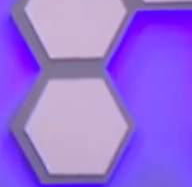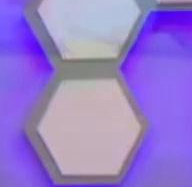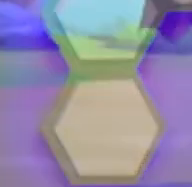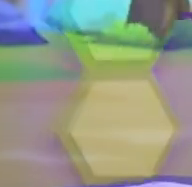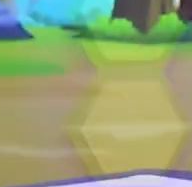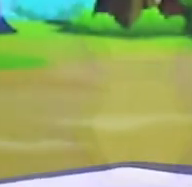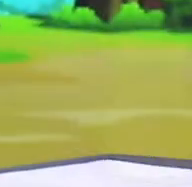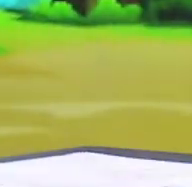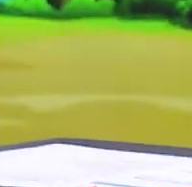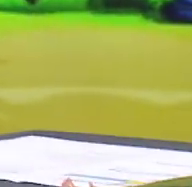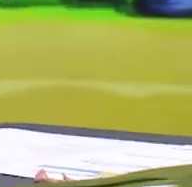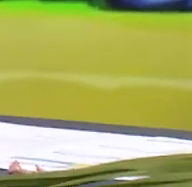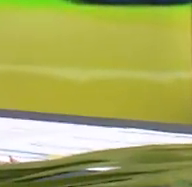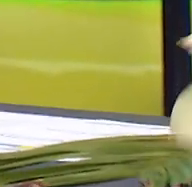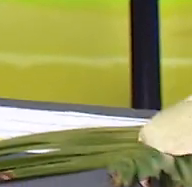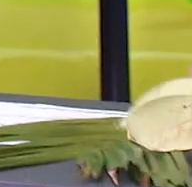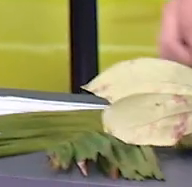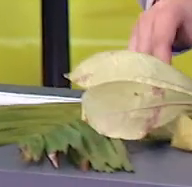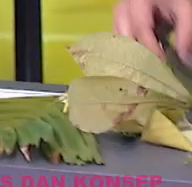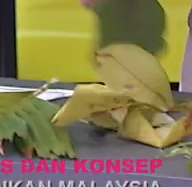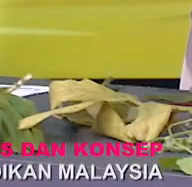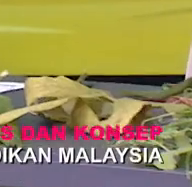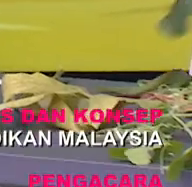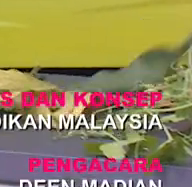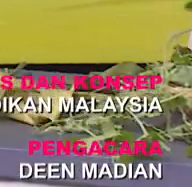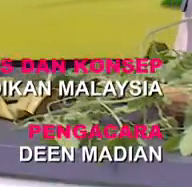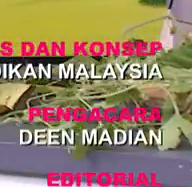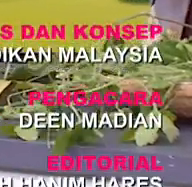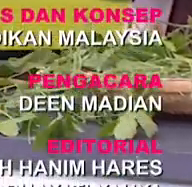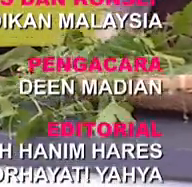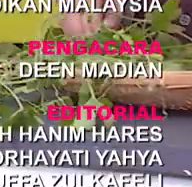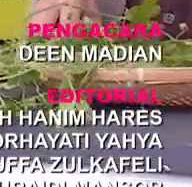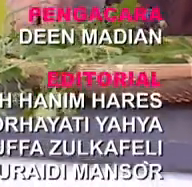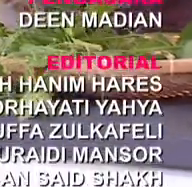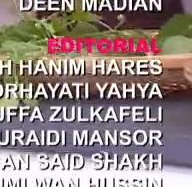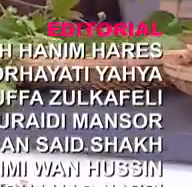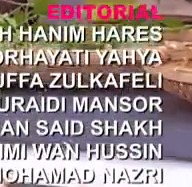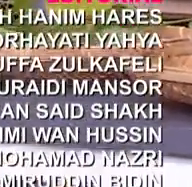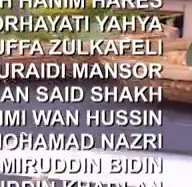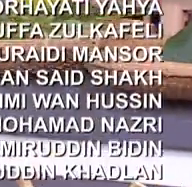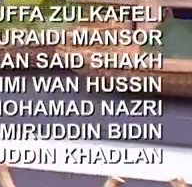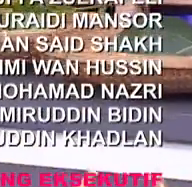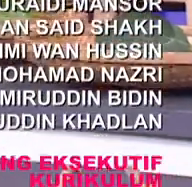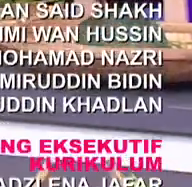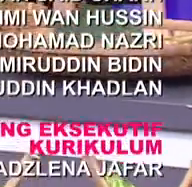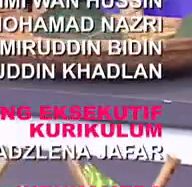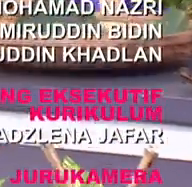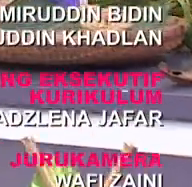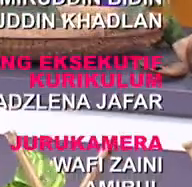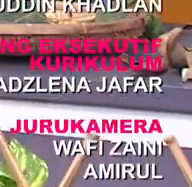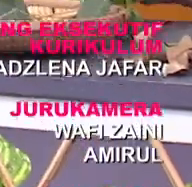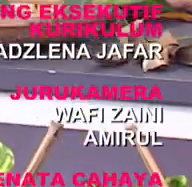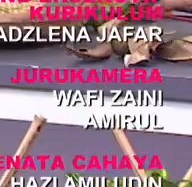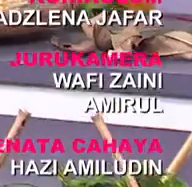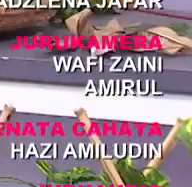dia. Saiz-saiz daun ada yang kecil, ada yang besar. Ada yang